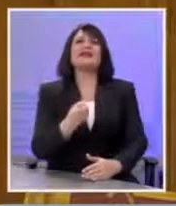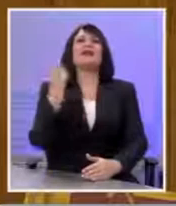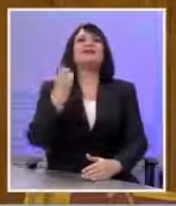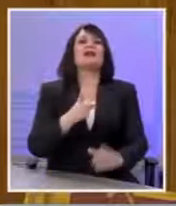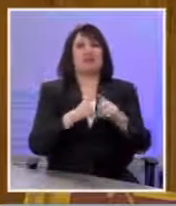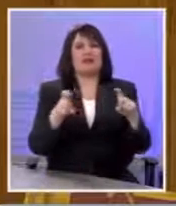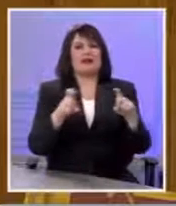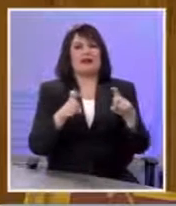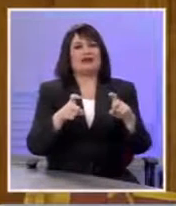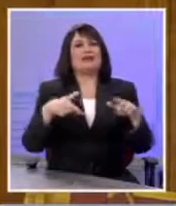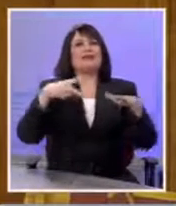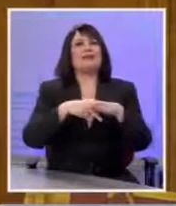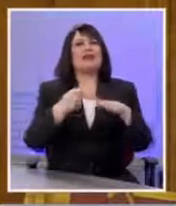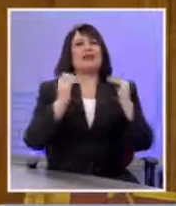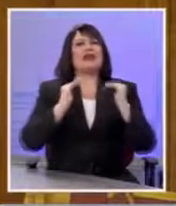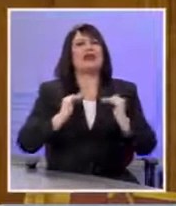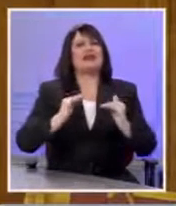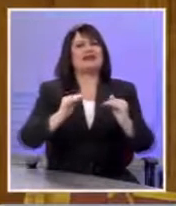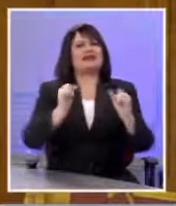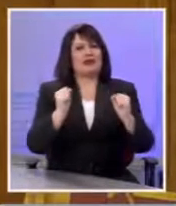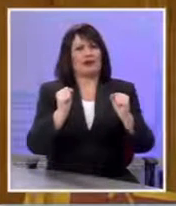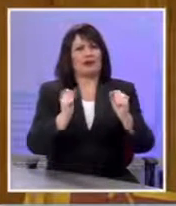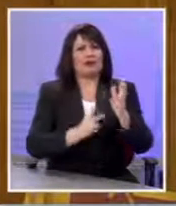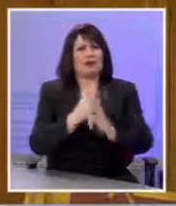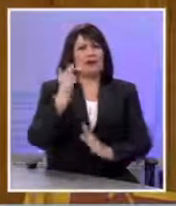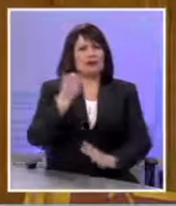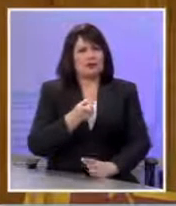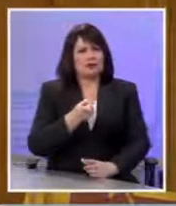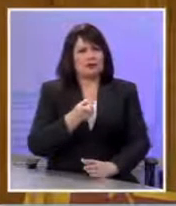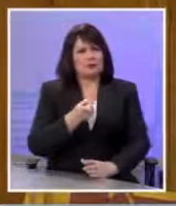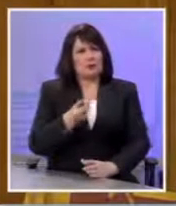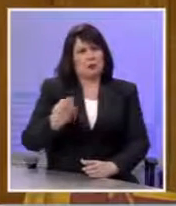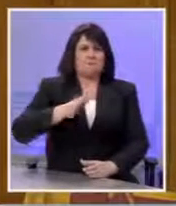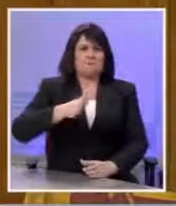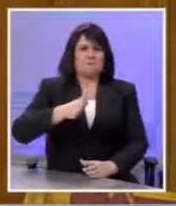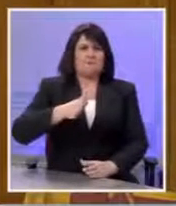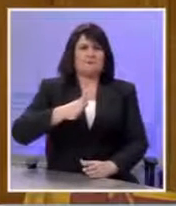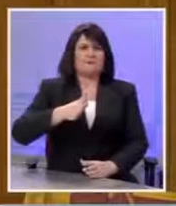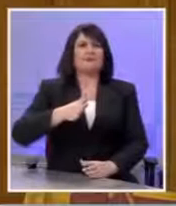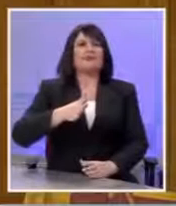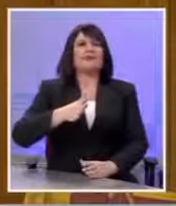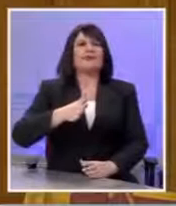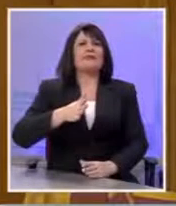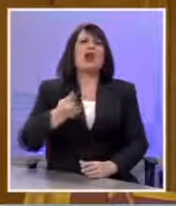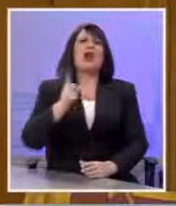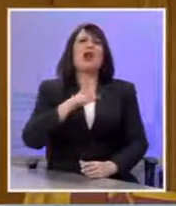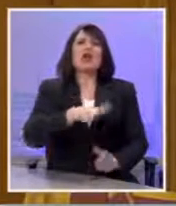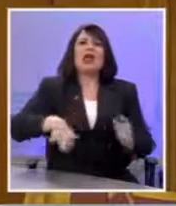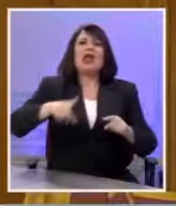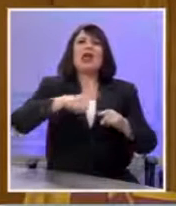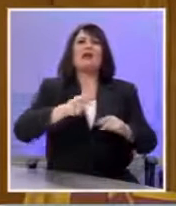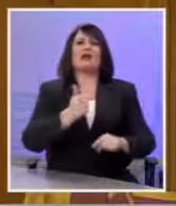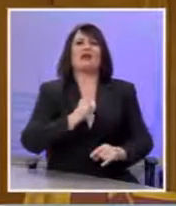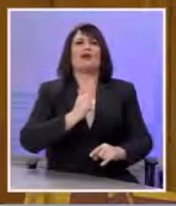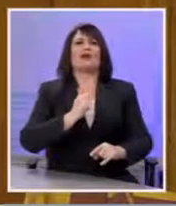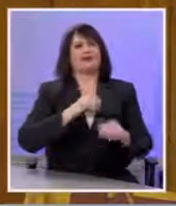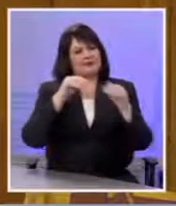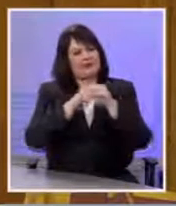ανήκει στο ΤΑΦΚΙ ΣΥΓΜΑ και το 12% ίσως και περισσότερο βρίσκεται στην κατοχή άλλων εγχώριων ιδιωτών